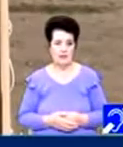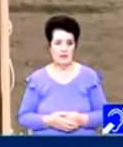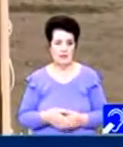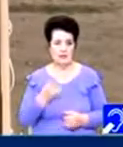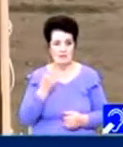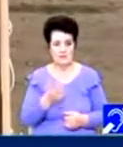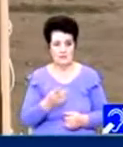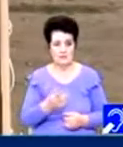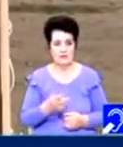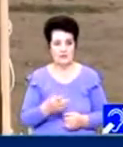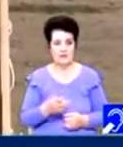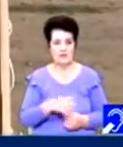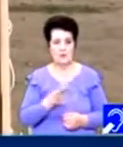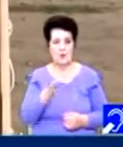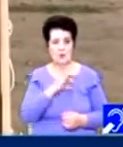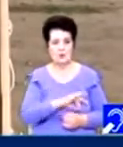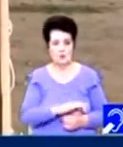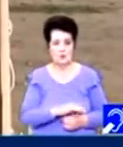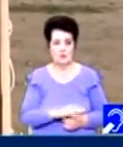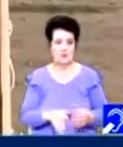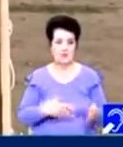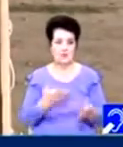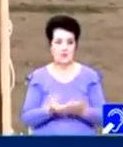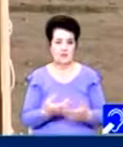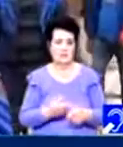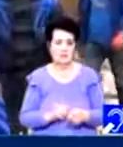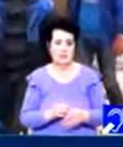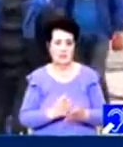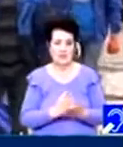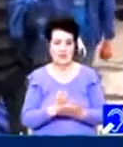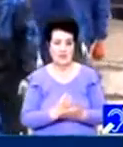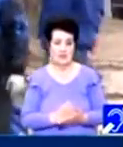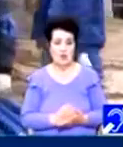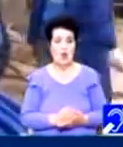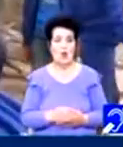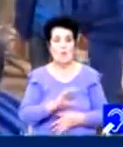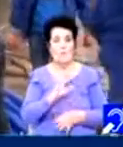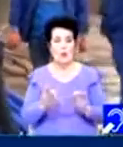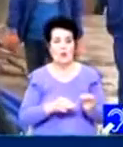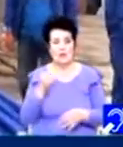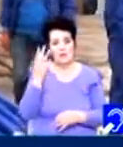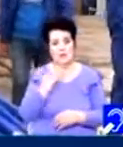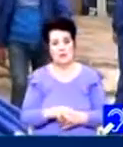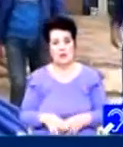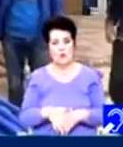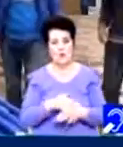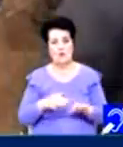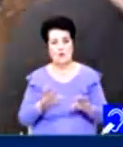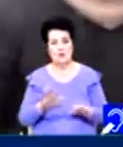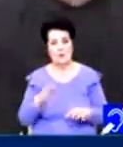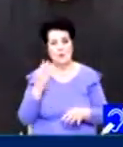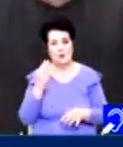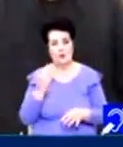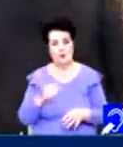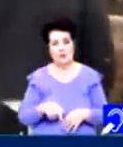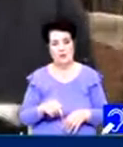femeile și bărbații din comunitate consumă și plătesc pentru aceste servicii. Proiectul Modernizarea Serviciilor Publice Locale în Republica